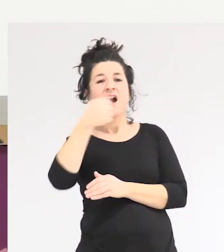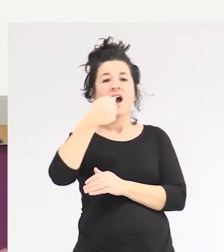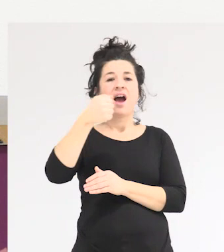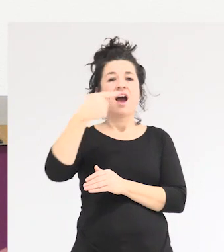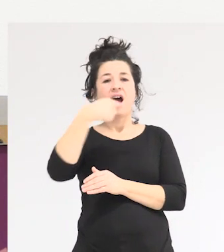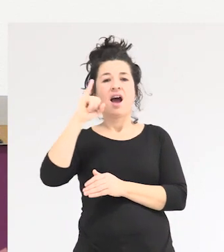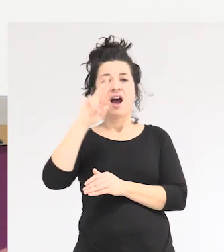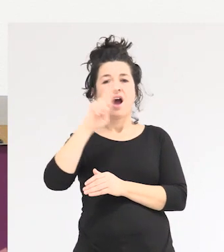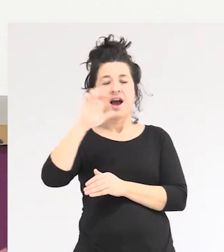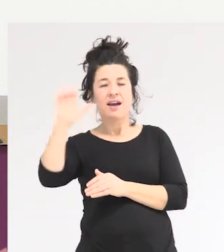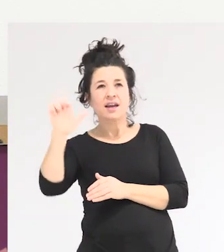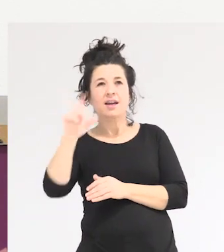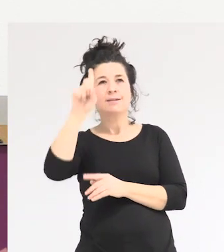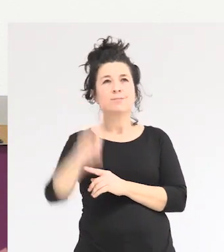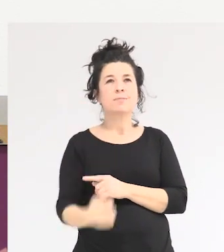gogoan dut adibidez